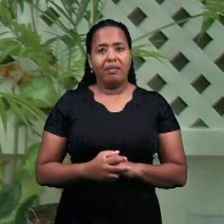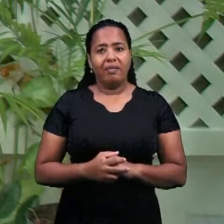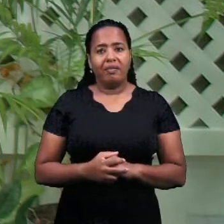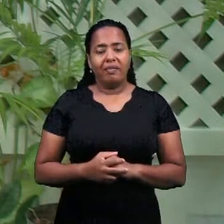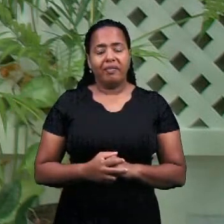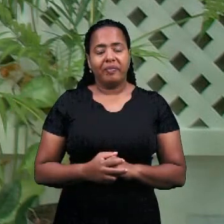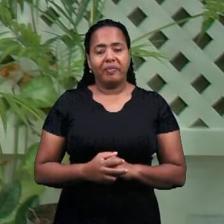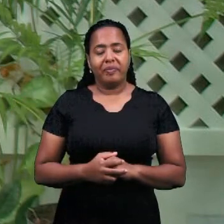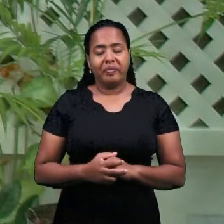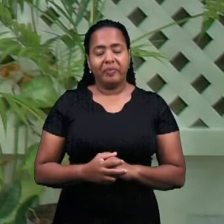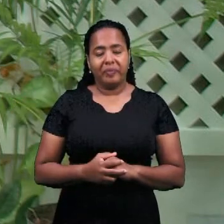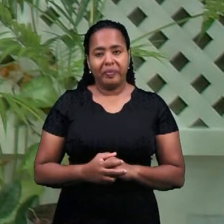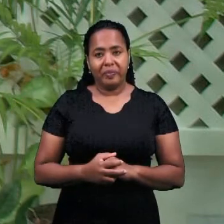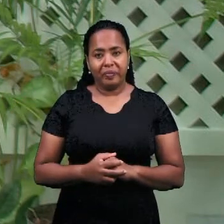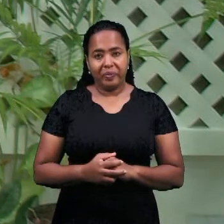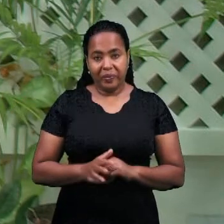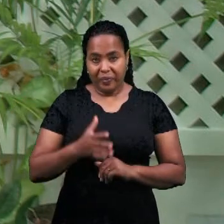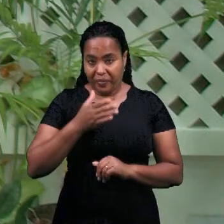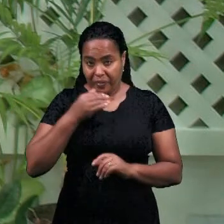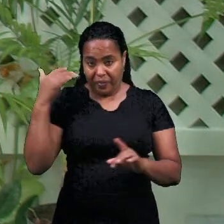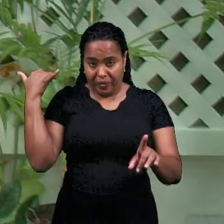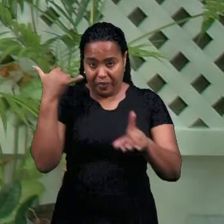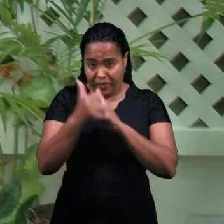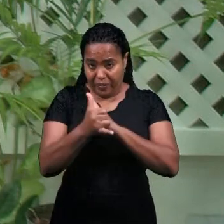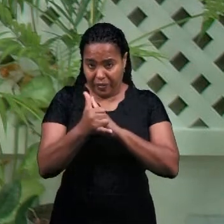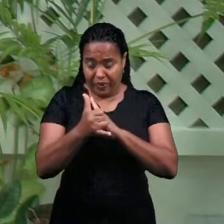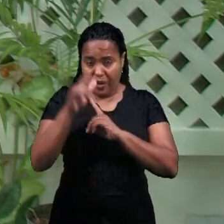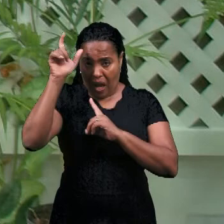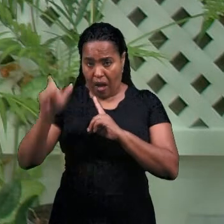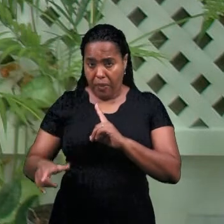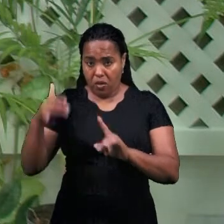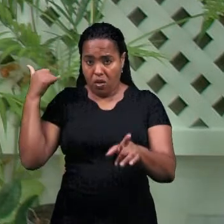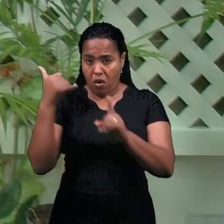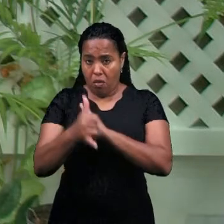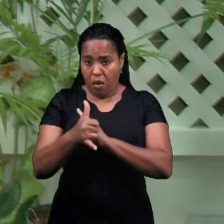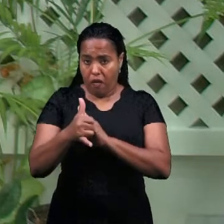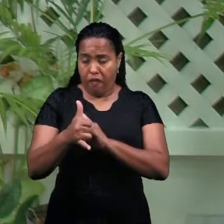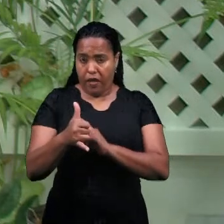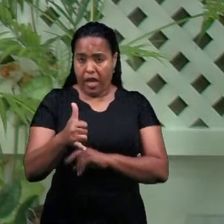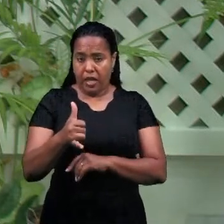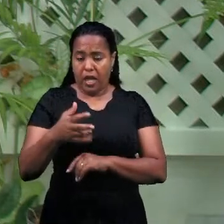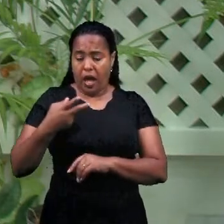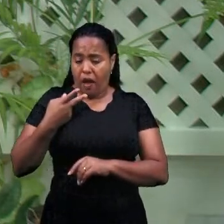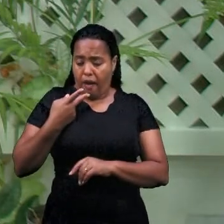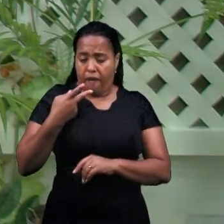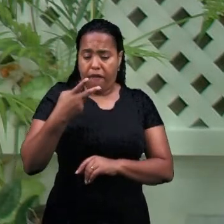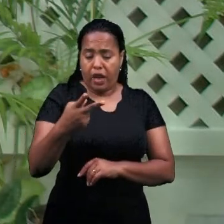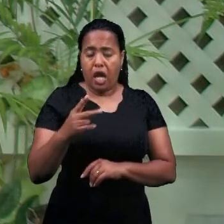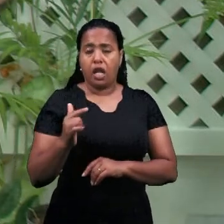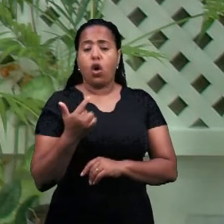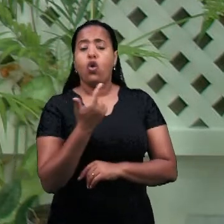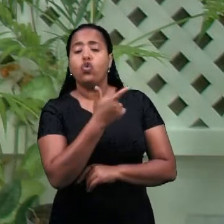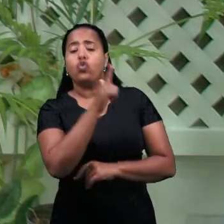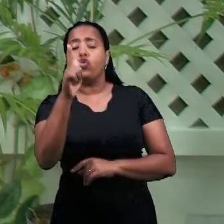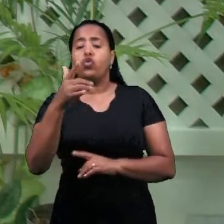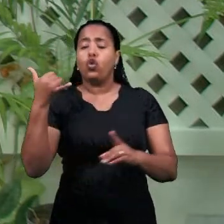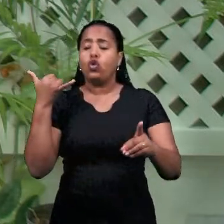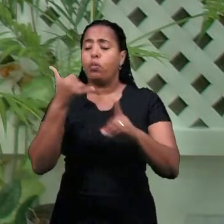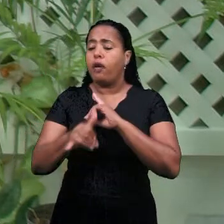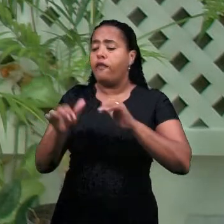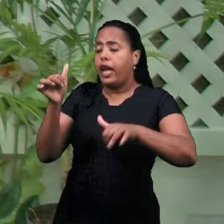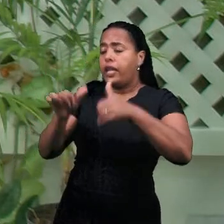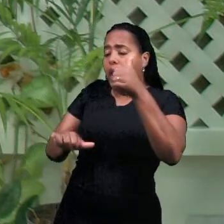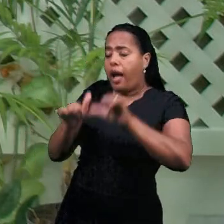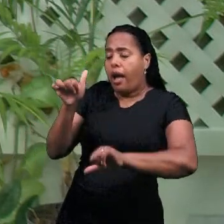Donc le prophète, il a dit, les autres prophètes jugent. Ce n'est pas celui qui est au milieu de la rue qui va juger le